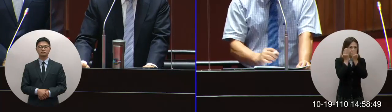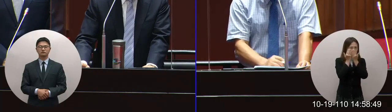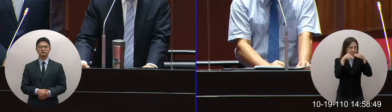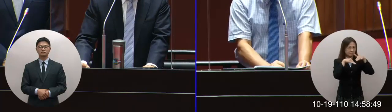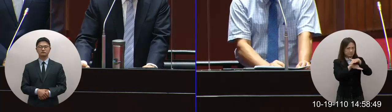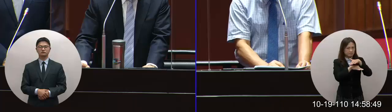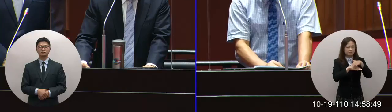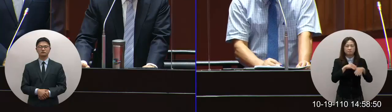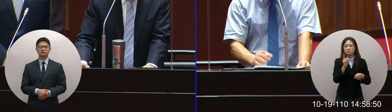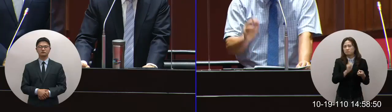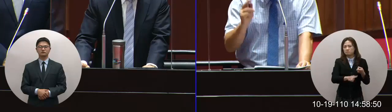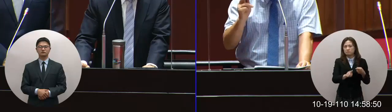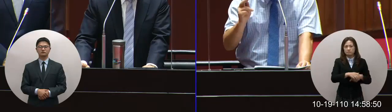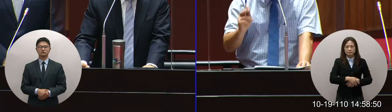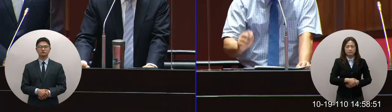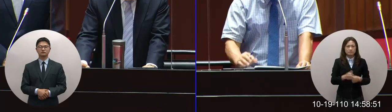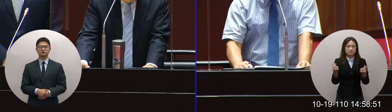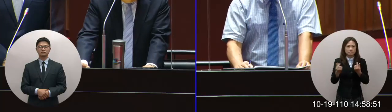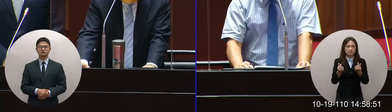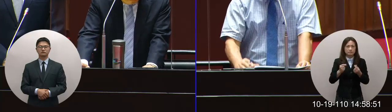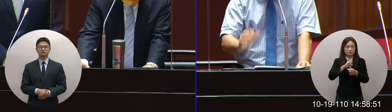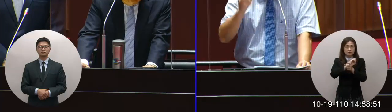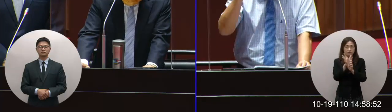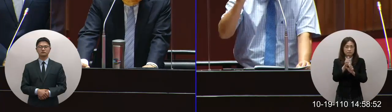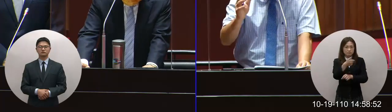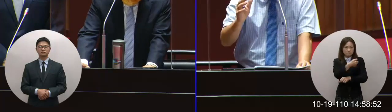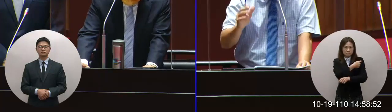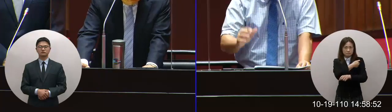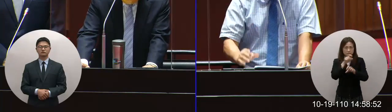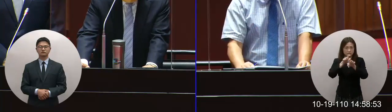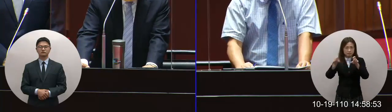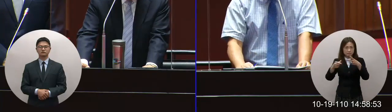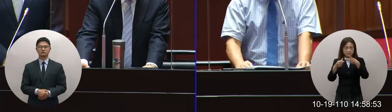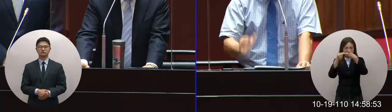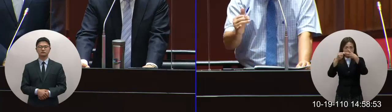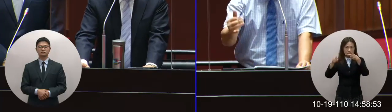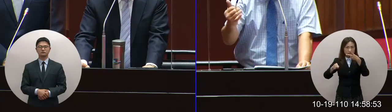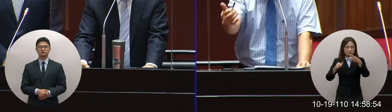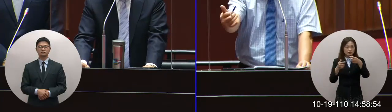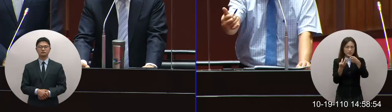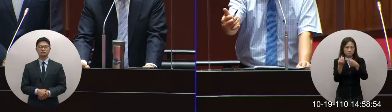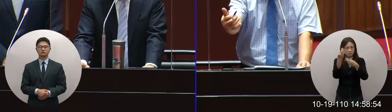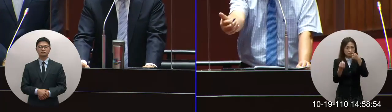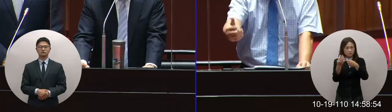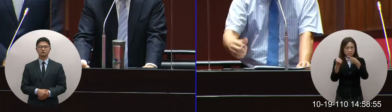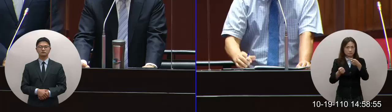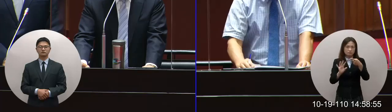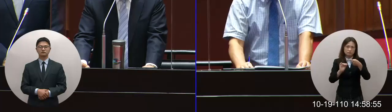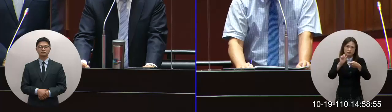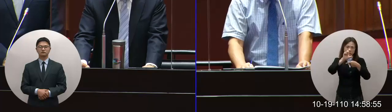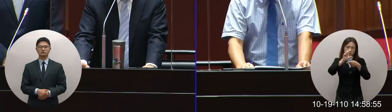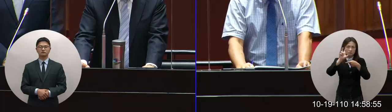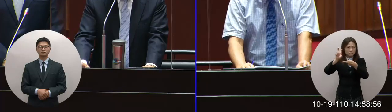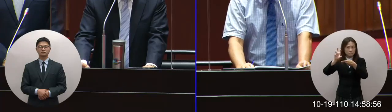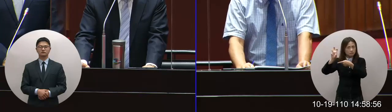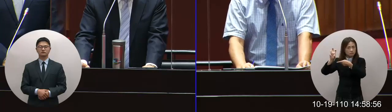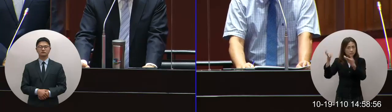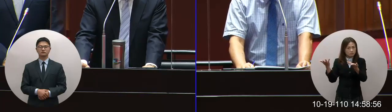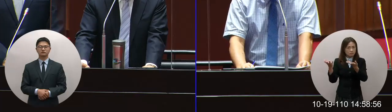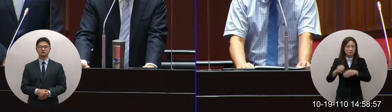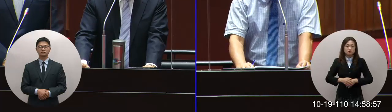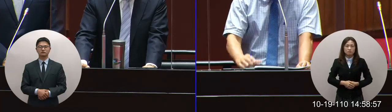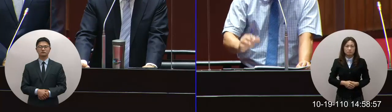像新冠疫苗第二剂涵盖率到底要打多少、哦、六成七成或八成、哦、